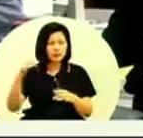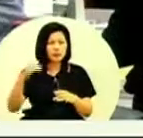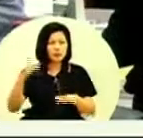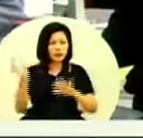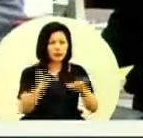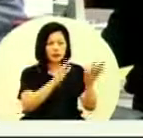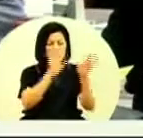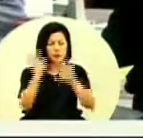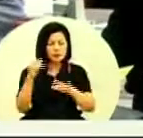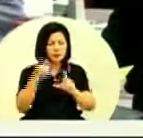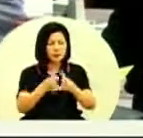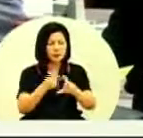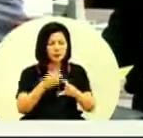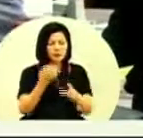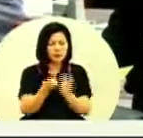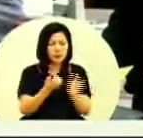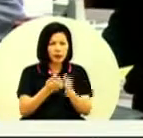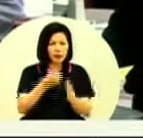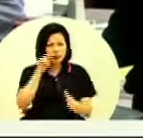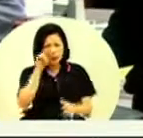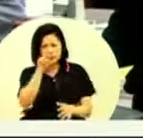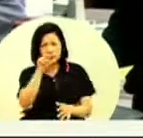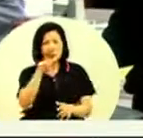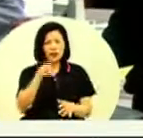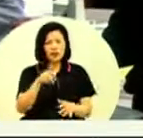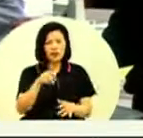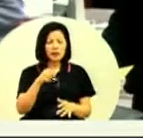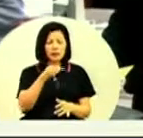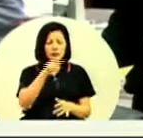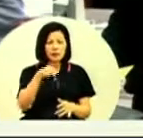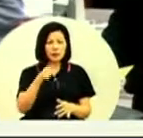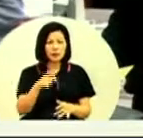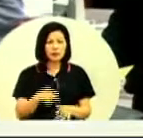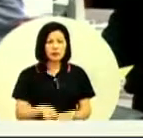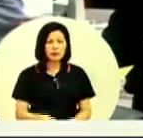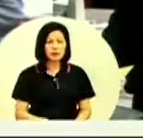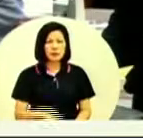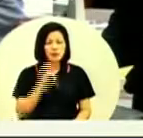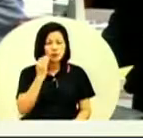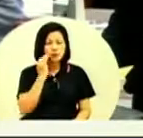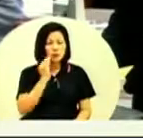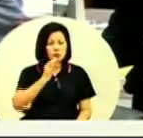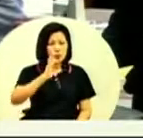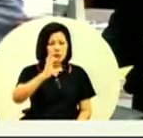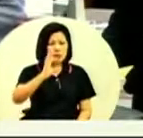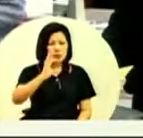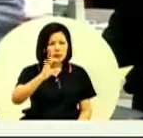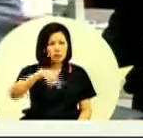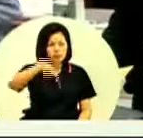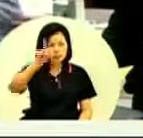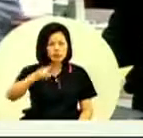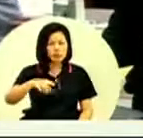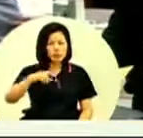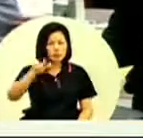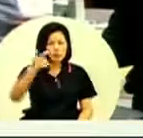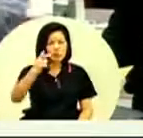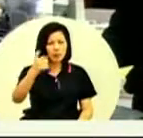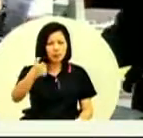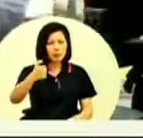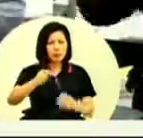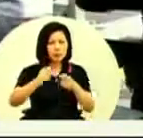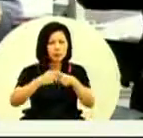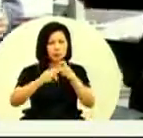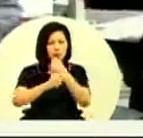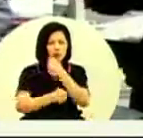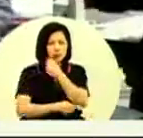看，拄则柯议员所讲，如果伊啊要去变速，爱650公尺，啊对一个有当时